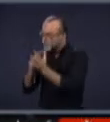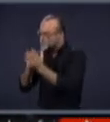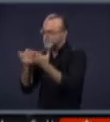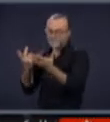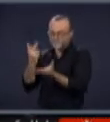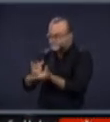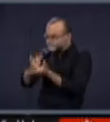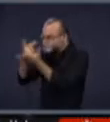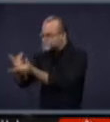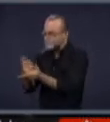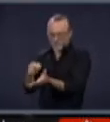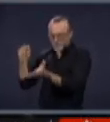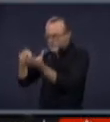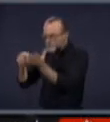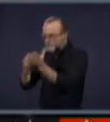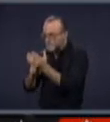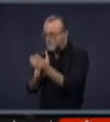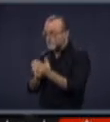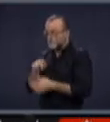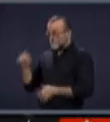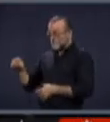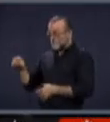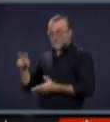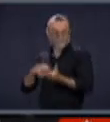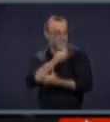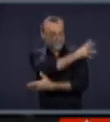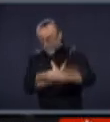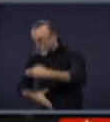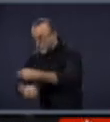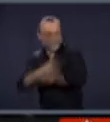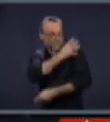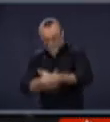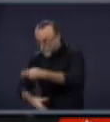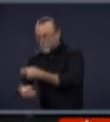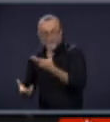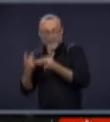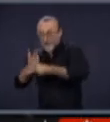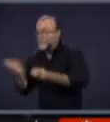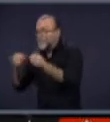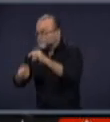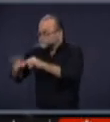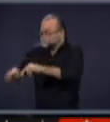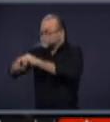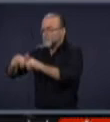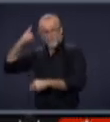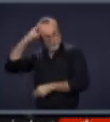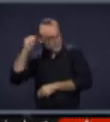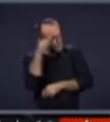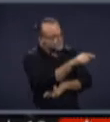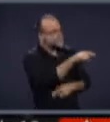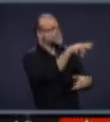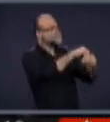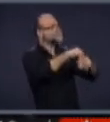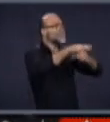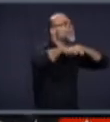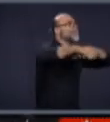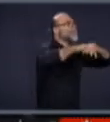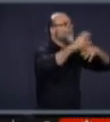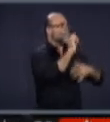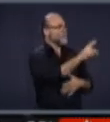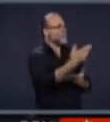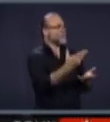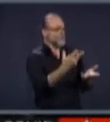l'infirmière, le médecin, le préposé aux bénéficiaires va devoir soigner plus de personnes parce que dans votre